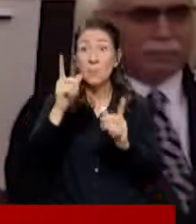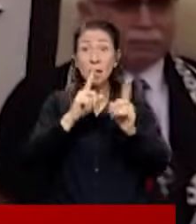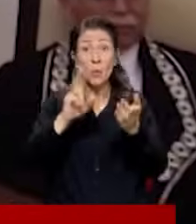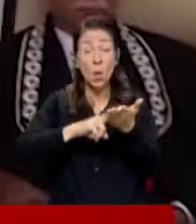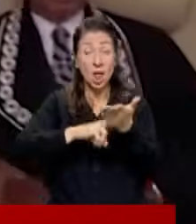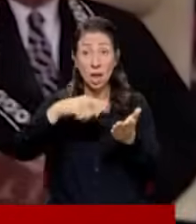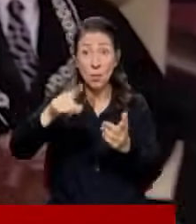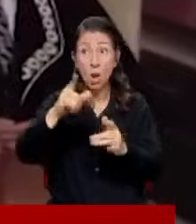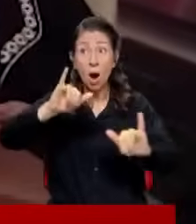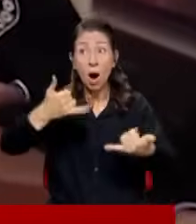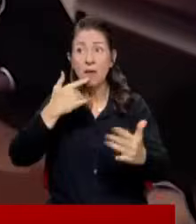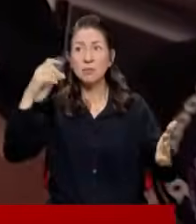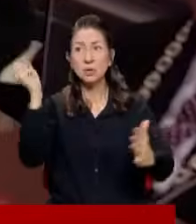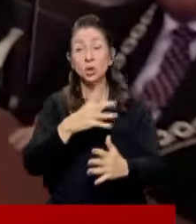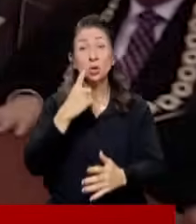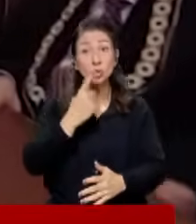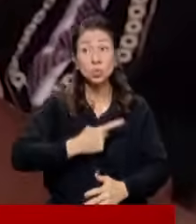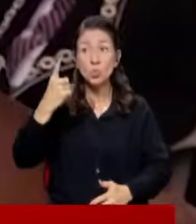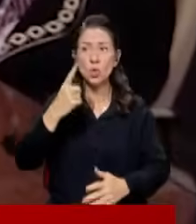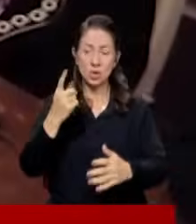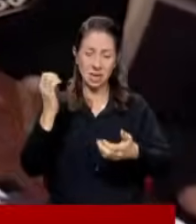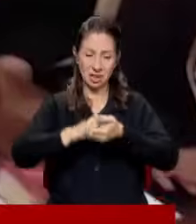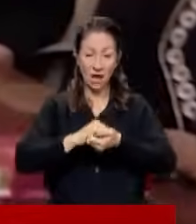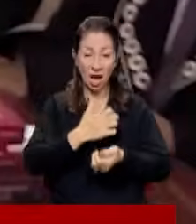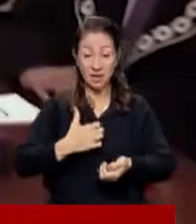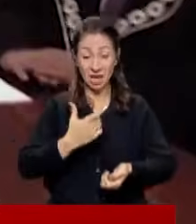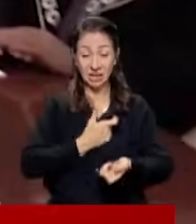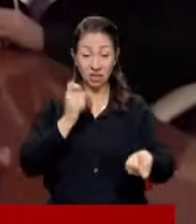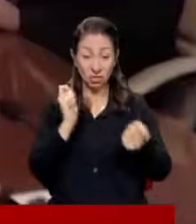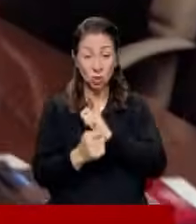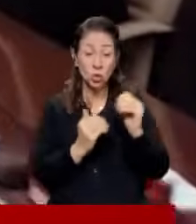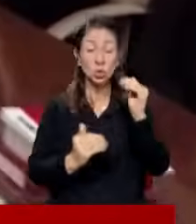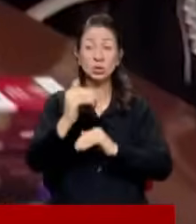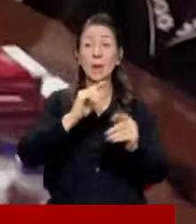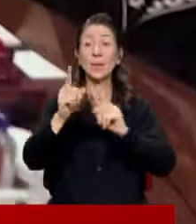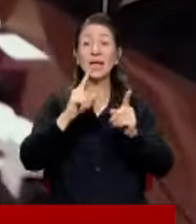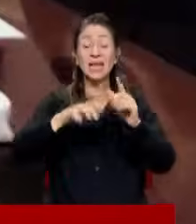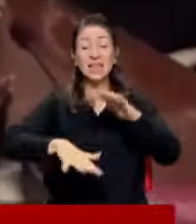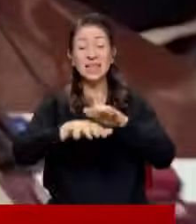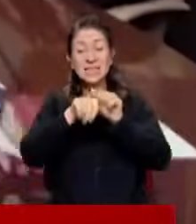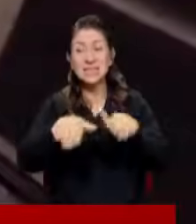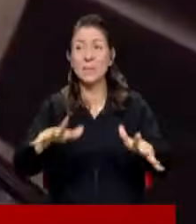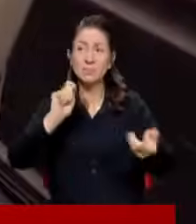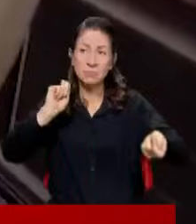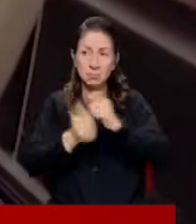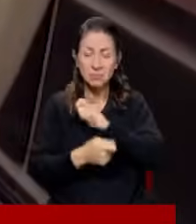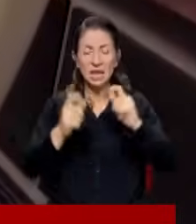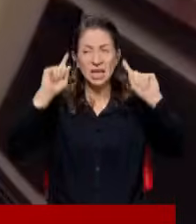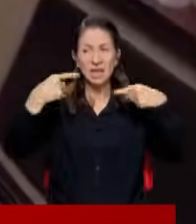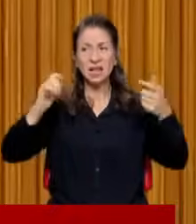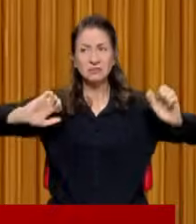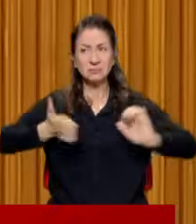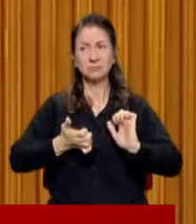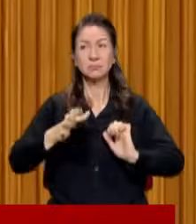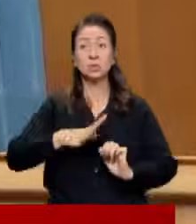üyelerini böylesine hedef aldı. Cumhur İttifakı anayasa değişikliğiyle yüksek mahkemenin yapısını değiştirmek, yetkilerini azaltmak